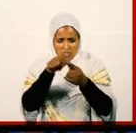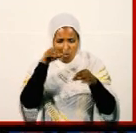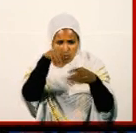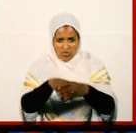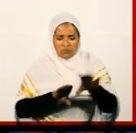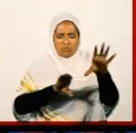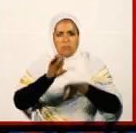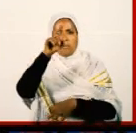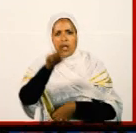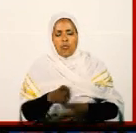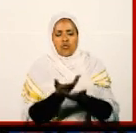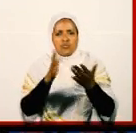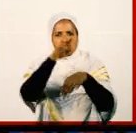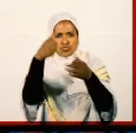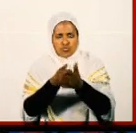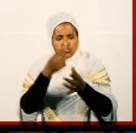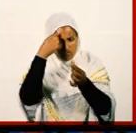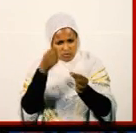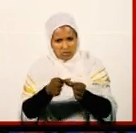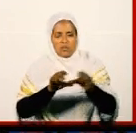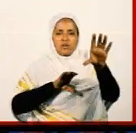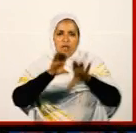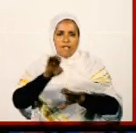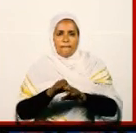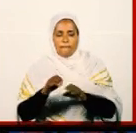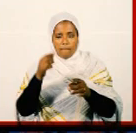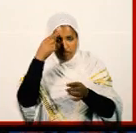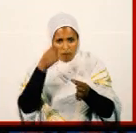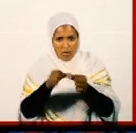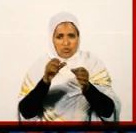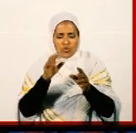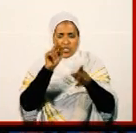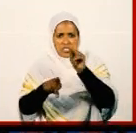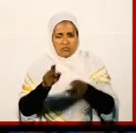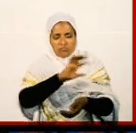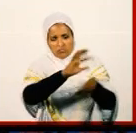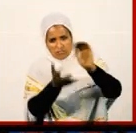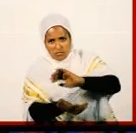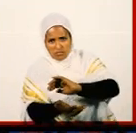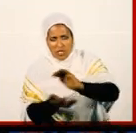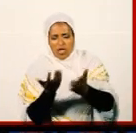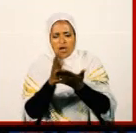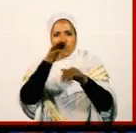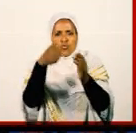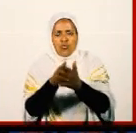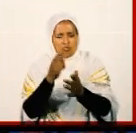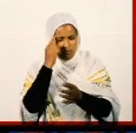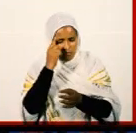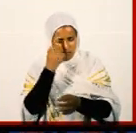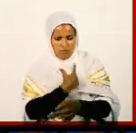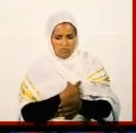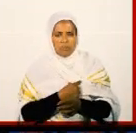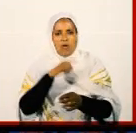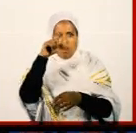በማስተዋል እንድናደርግ የማያስተውል ህዝብ ይገለበጣል ተብሏልና ነገሮቻችን ሁሉ በማስተዋል እንድናደርጋቸው በይበልጥ